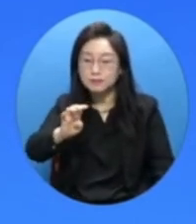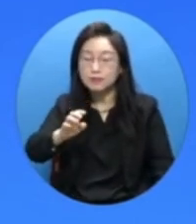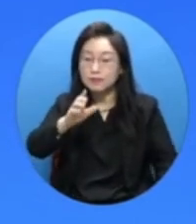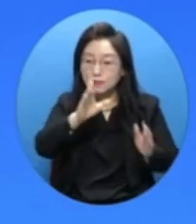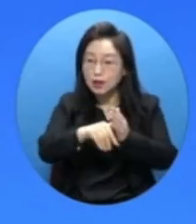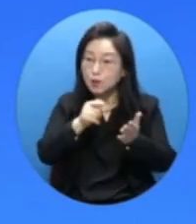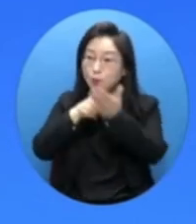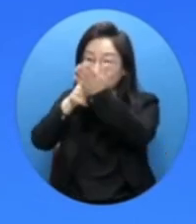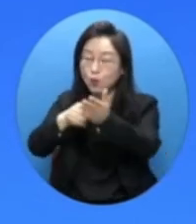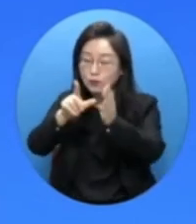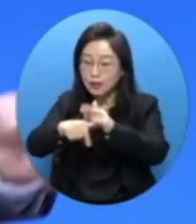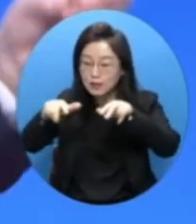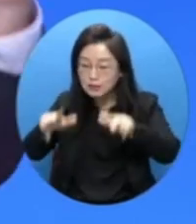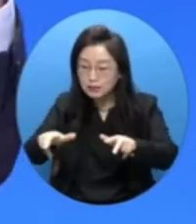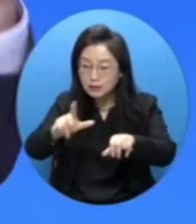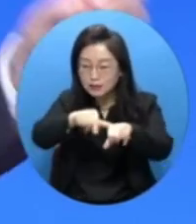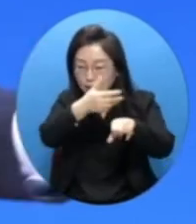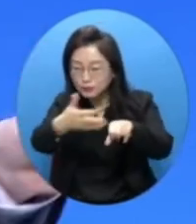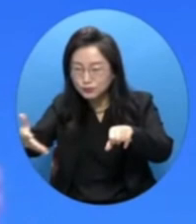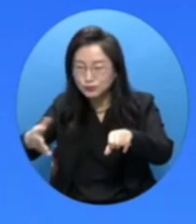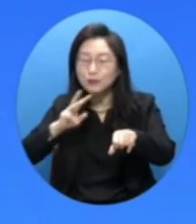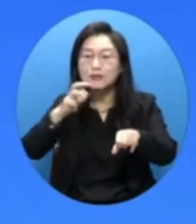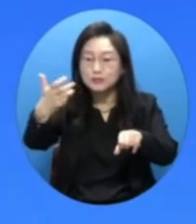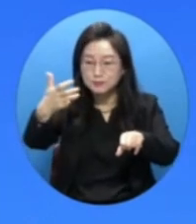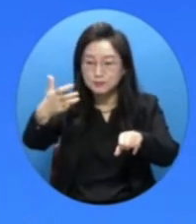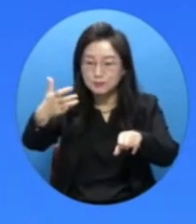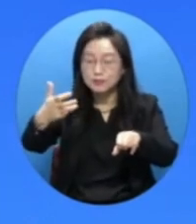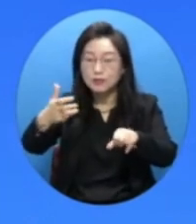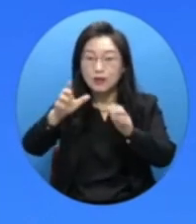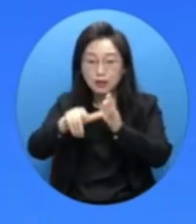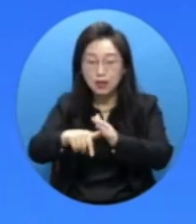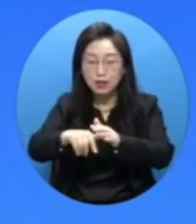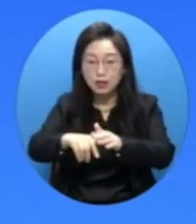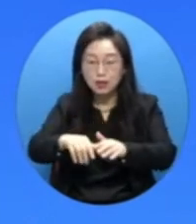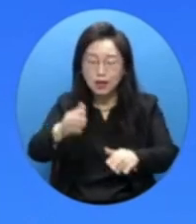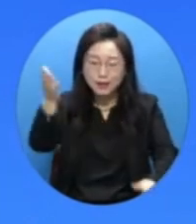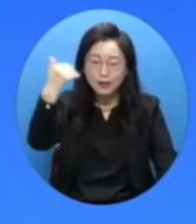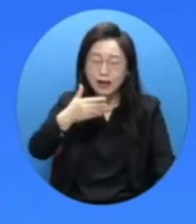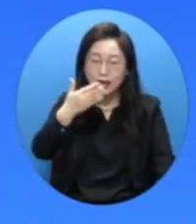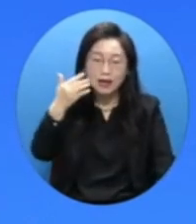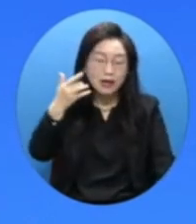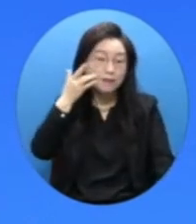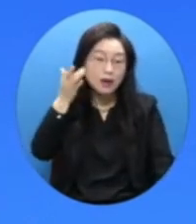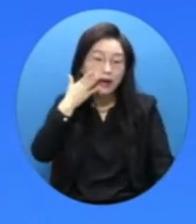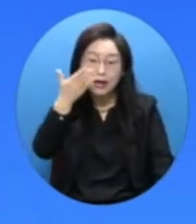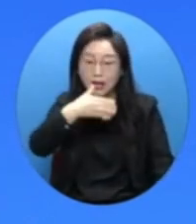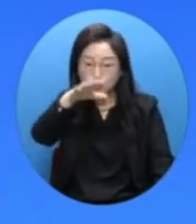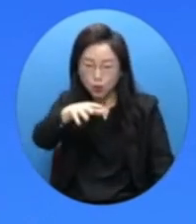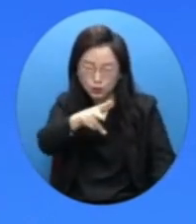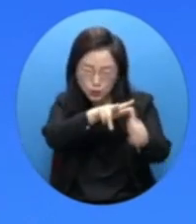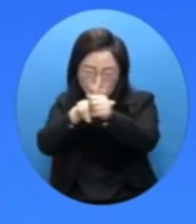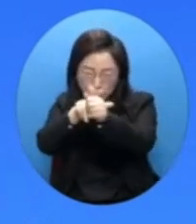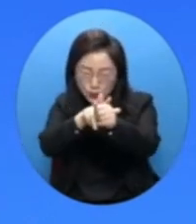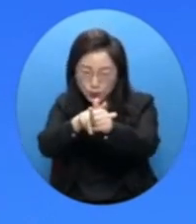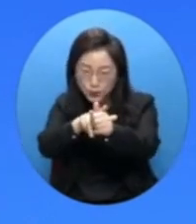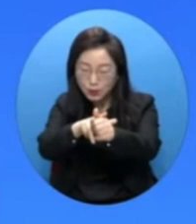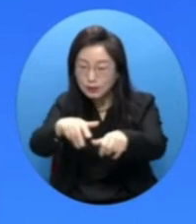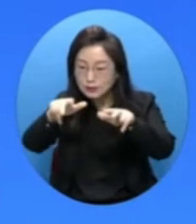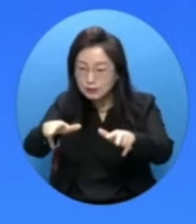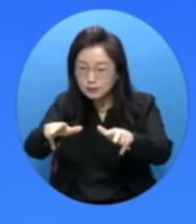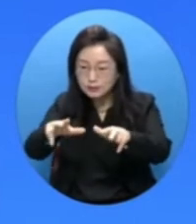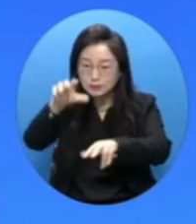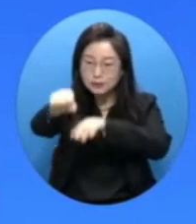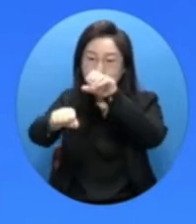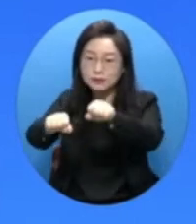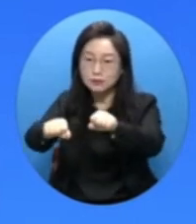나가 되었을 때도 간을 정탐하러 갔을 때나 간음을 정탐된 정보가 들어와 지금에도 하나님 앞에 변하지 않고 충성했습니다